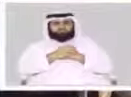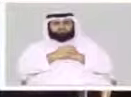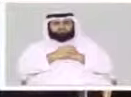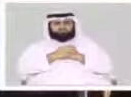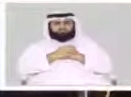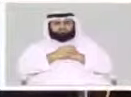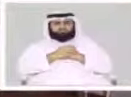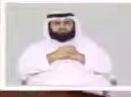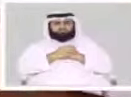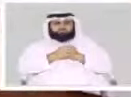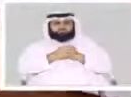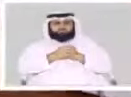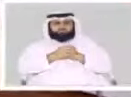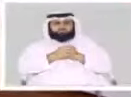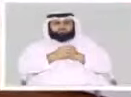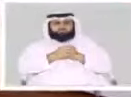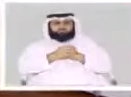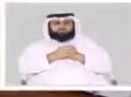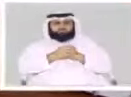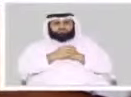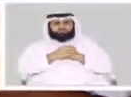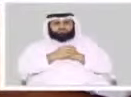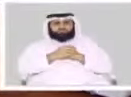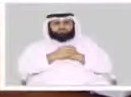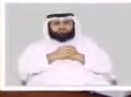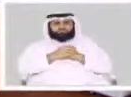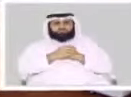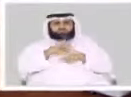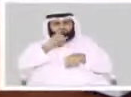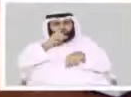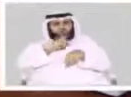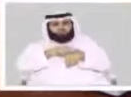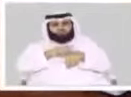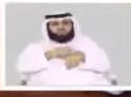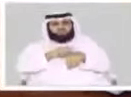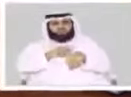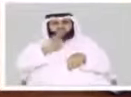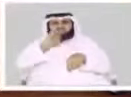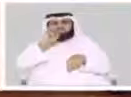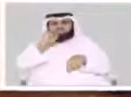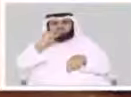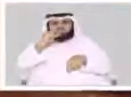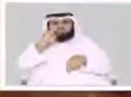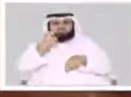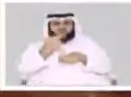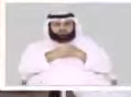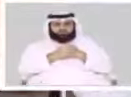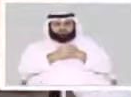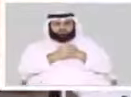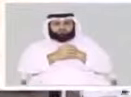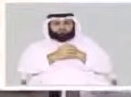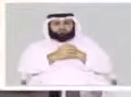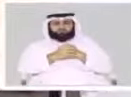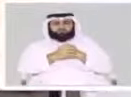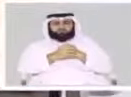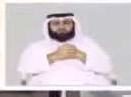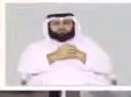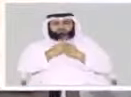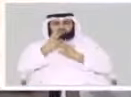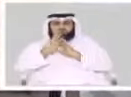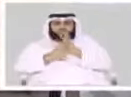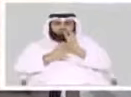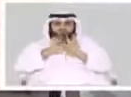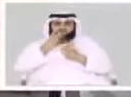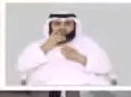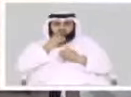أرجو إذا كان يتسع الوقت. والله بقي عندنا يمكن 3 دقيقتين. طيب. لأنه حقيقة تذكرت